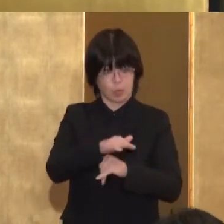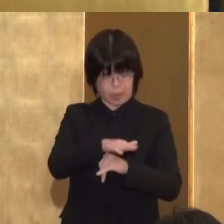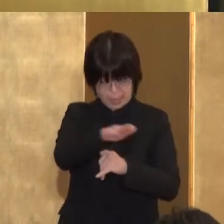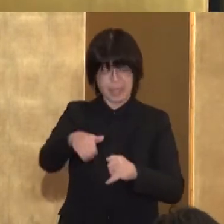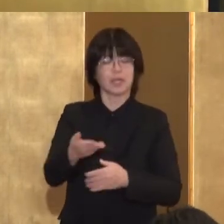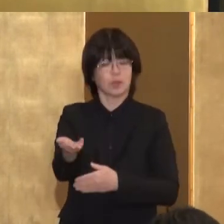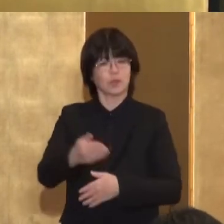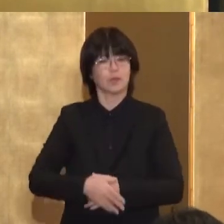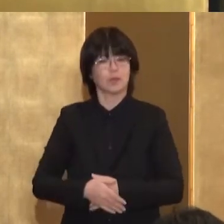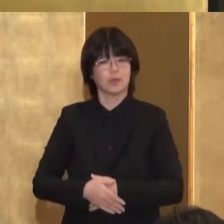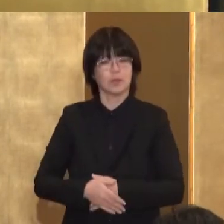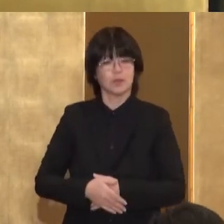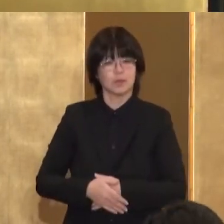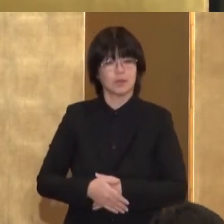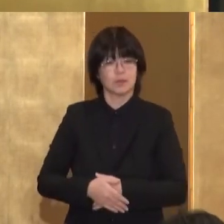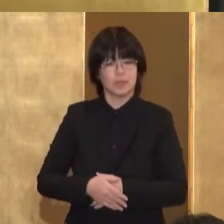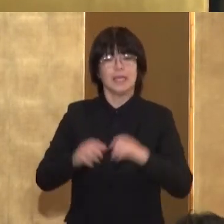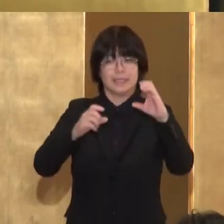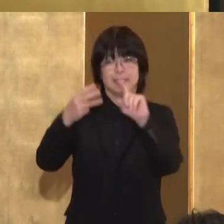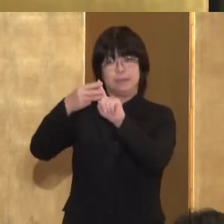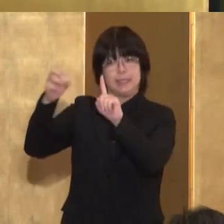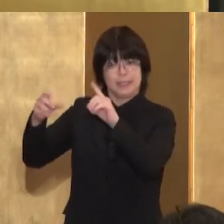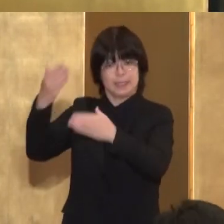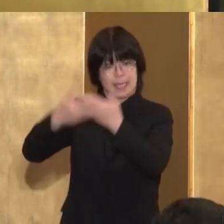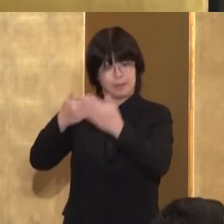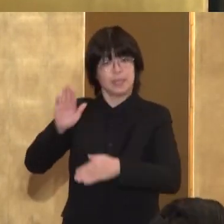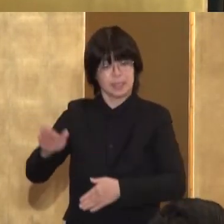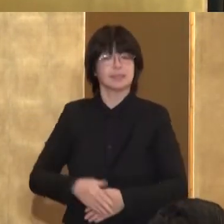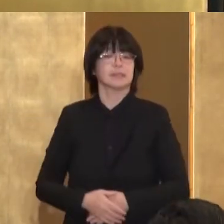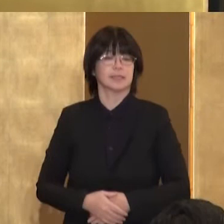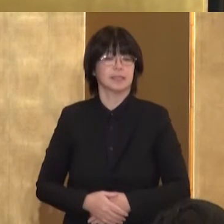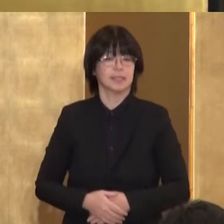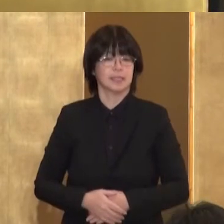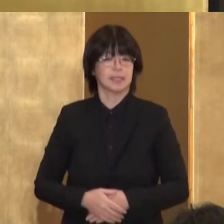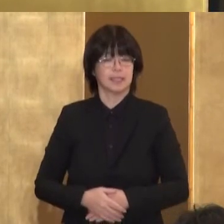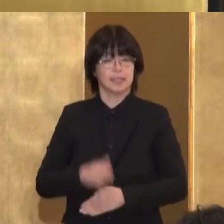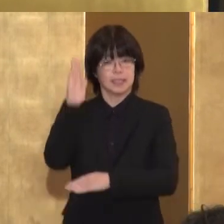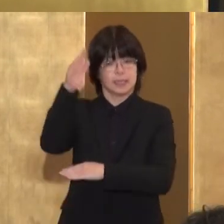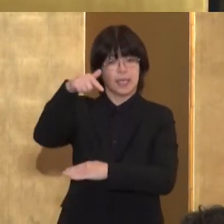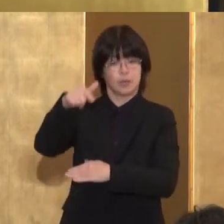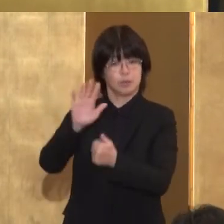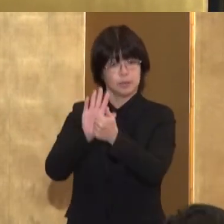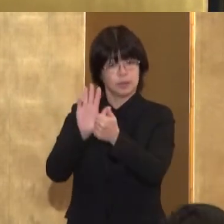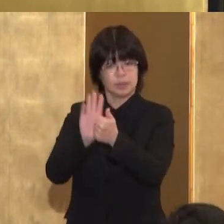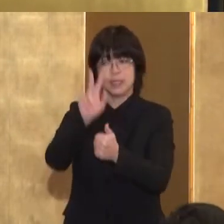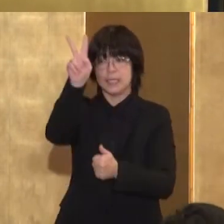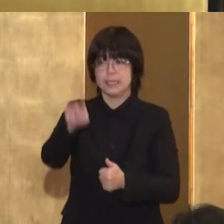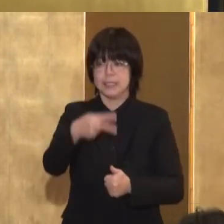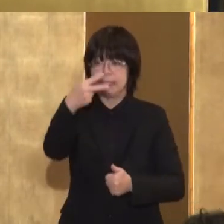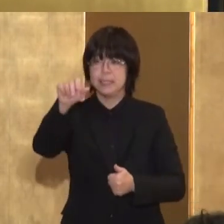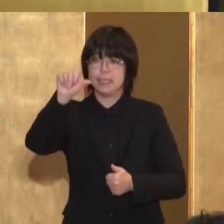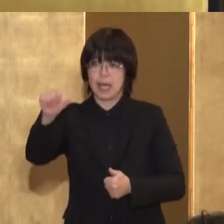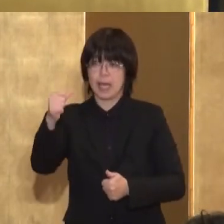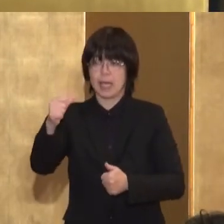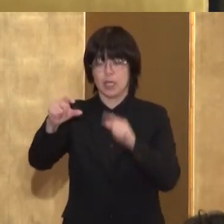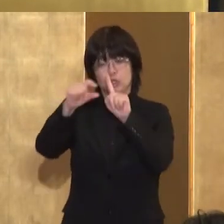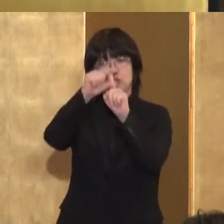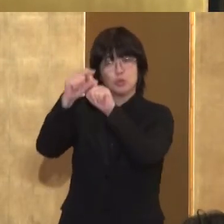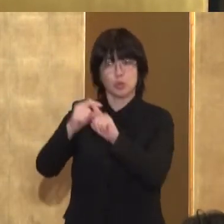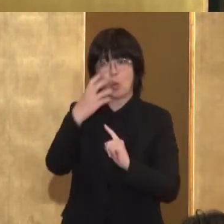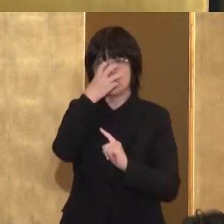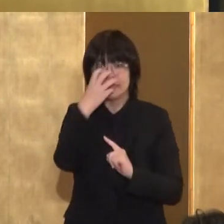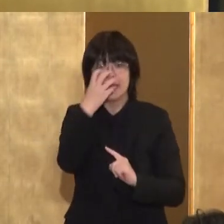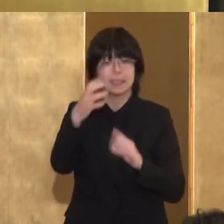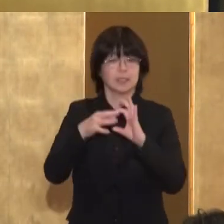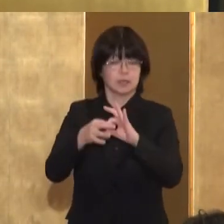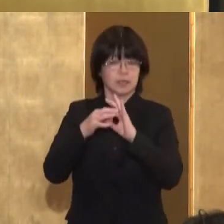ぞ。はい、サイド CBC テレビの方です。政府も支援を表明されているリニア中央新幹線について、名古屋